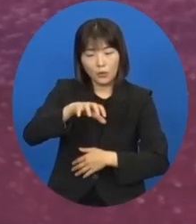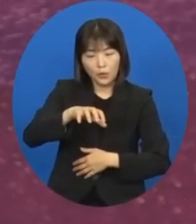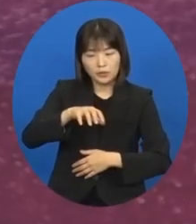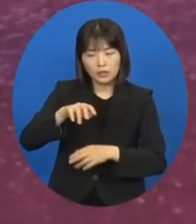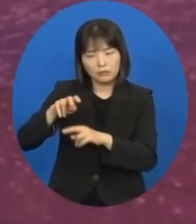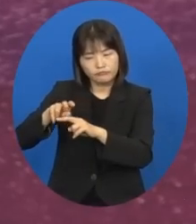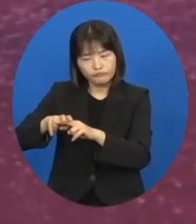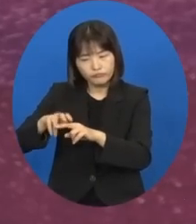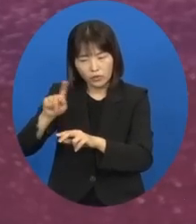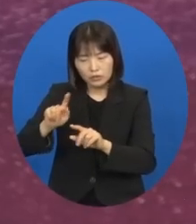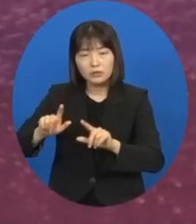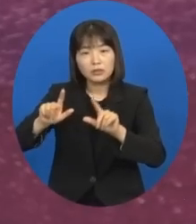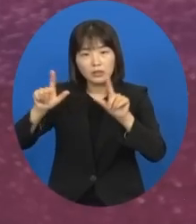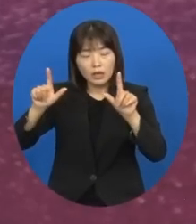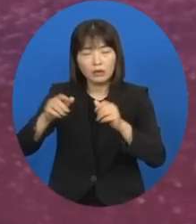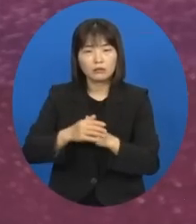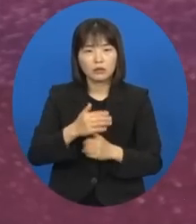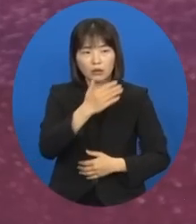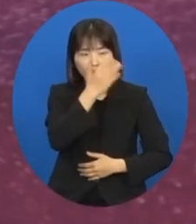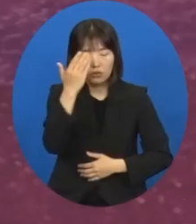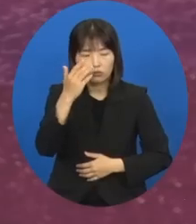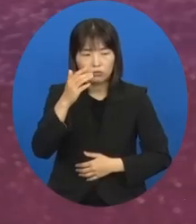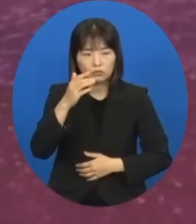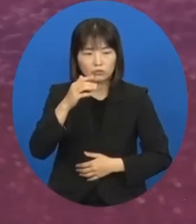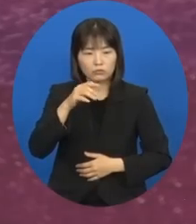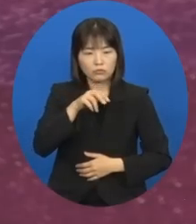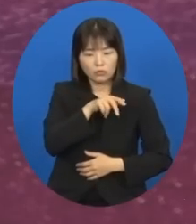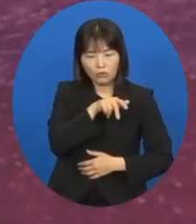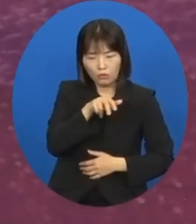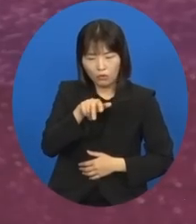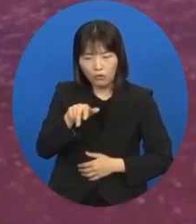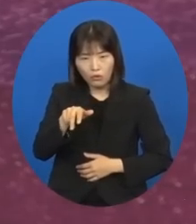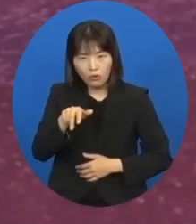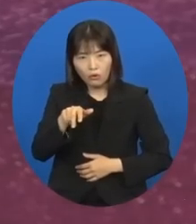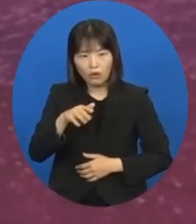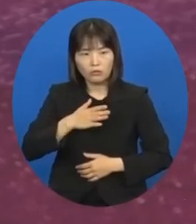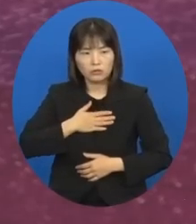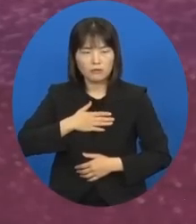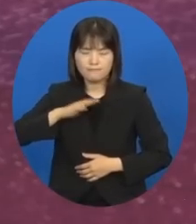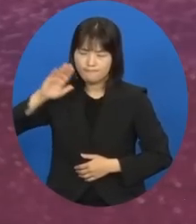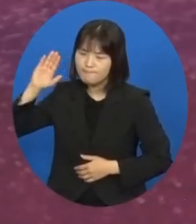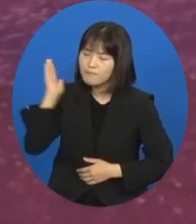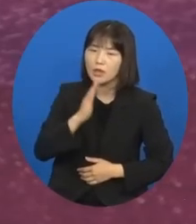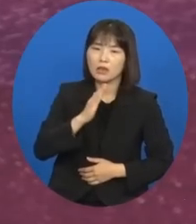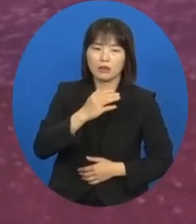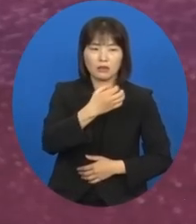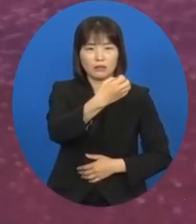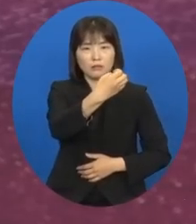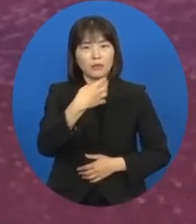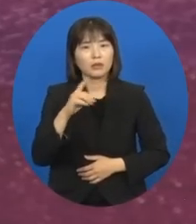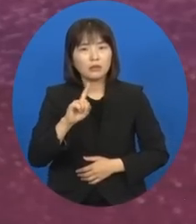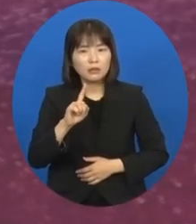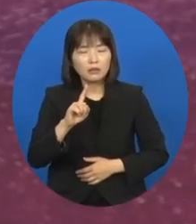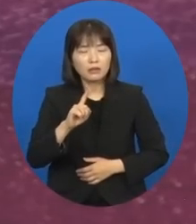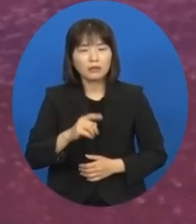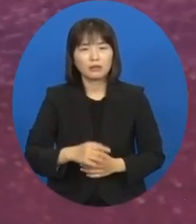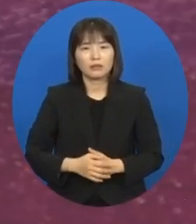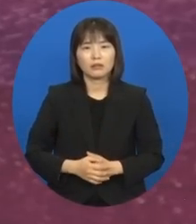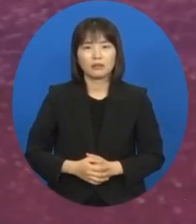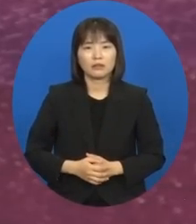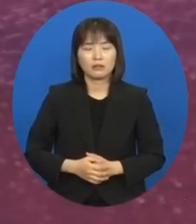날 한 청년이 저벅저벅 걸어오더니 저의 뺨을 올려 치더니 이런 이야기를 하세요